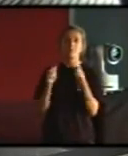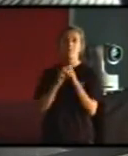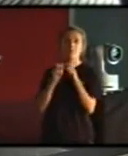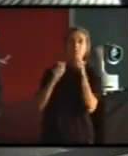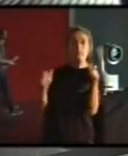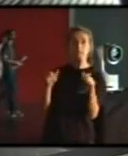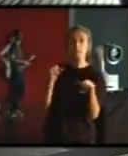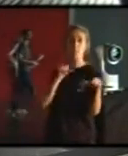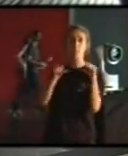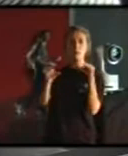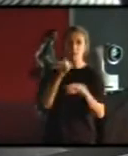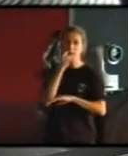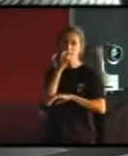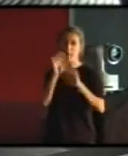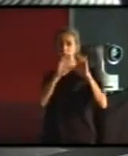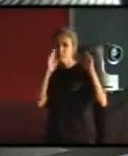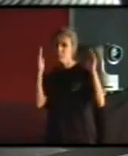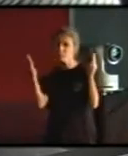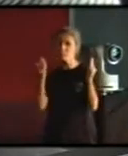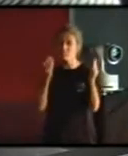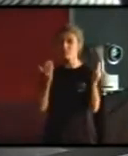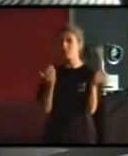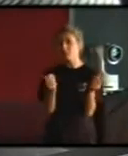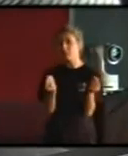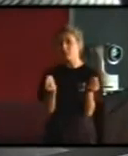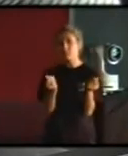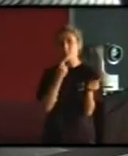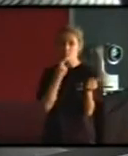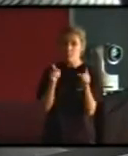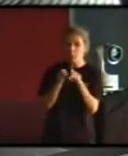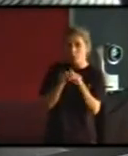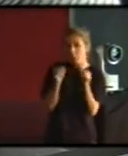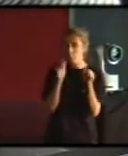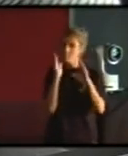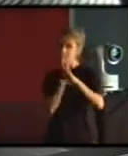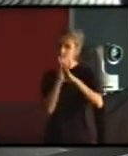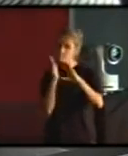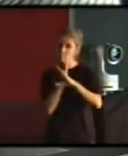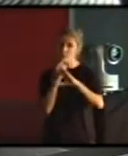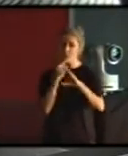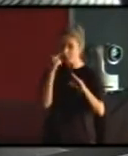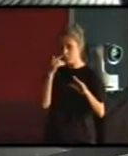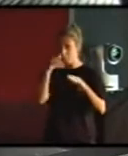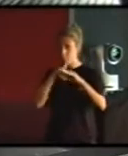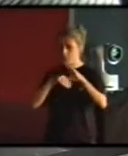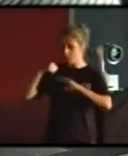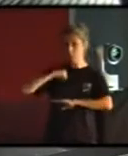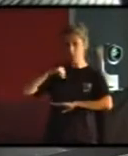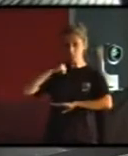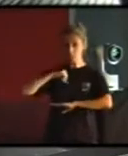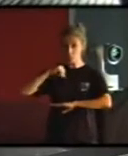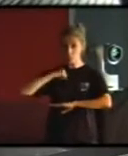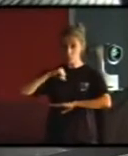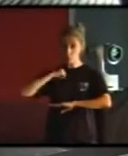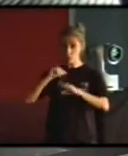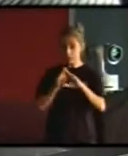joli, verré, plaisant, était un mensonge, un camouflage du propos méchant et affreux qui allait se